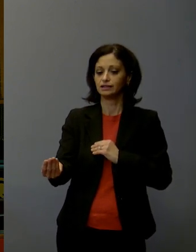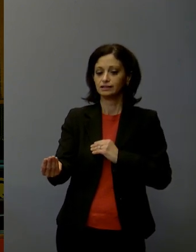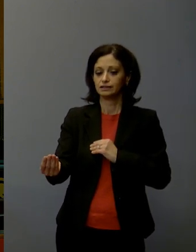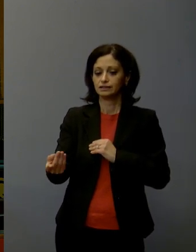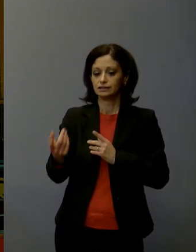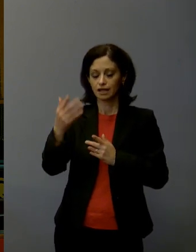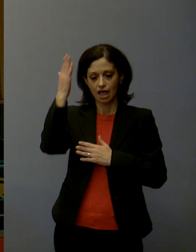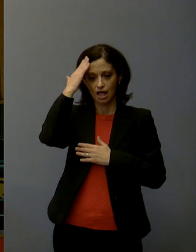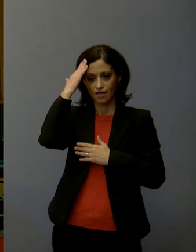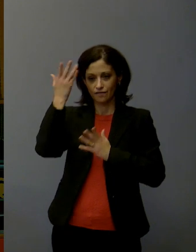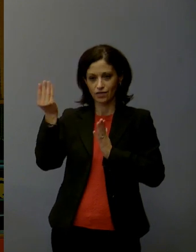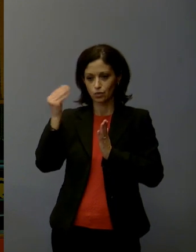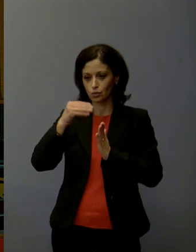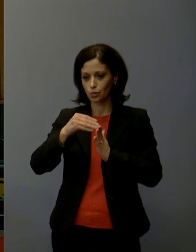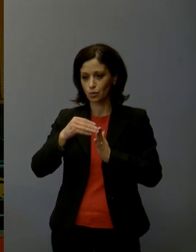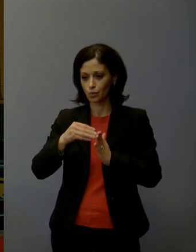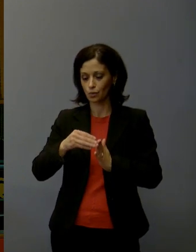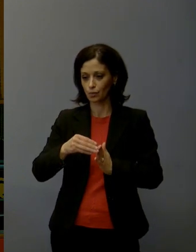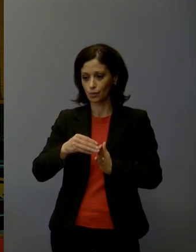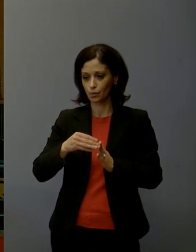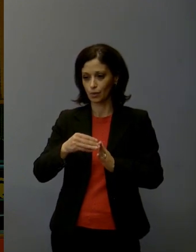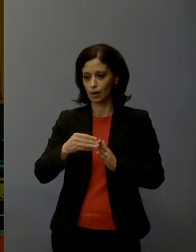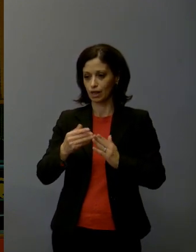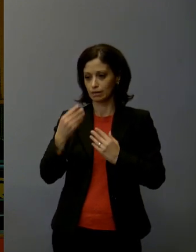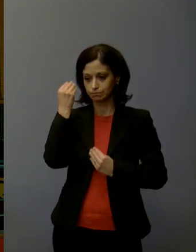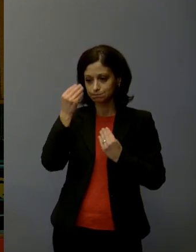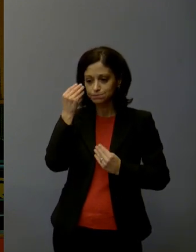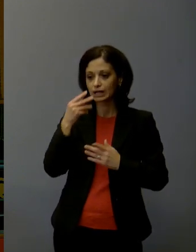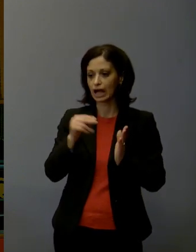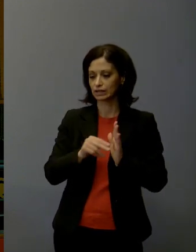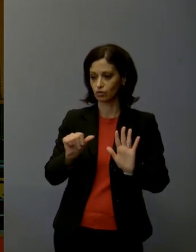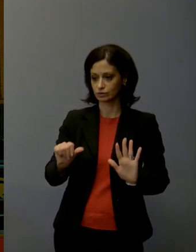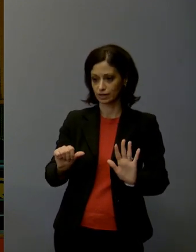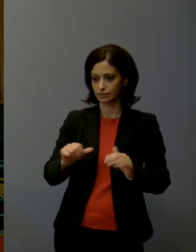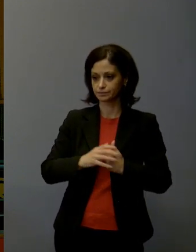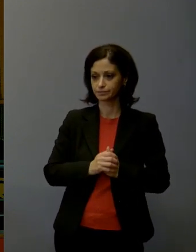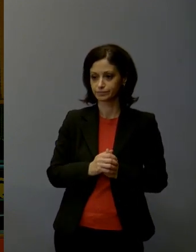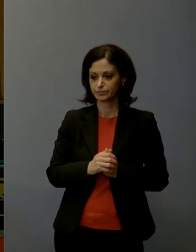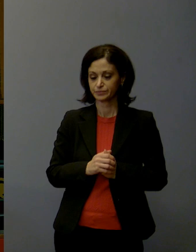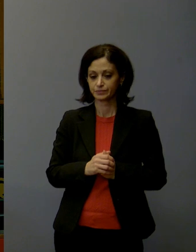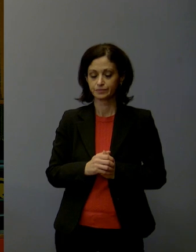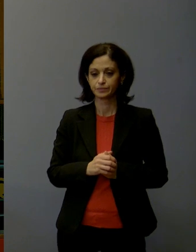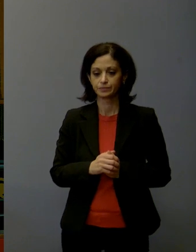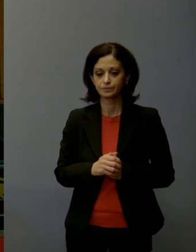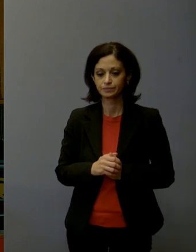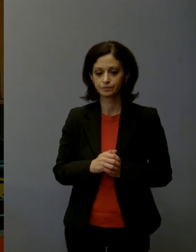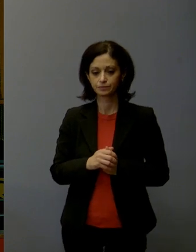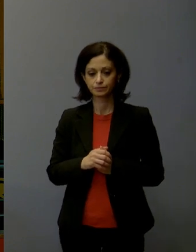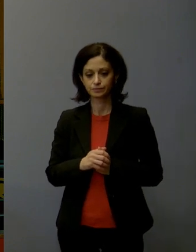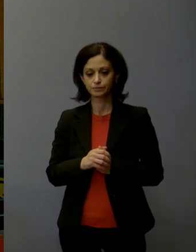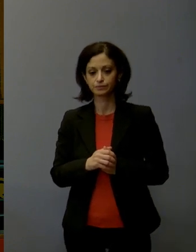l'eventuale l'eventuale diciamo un parere sull'articolo 6 Allora